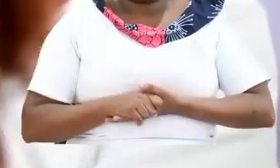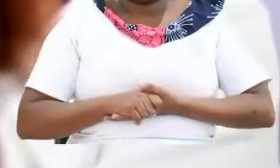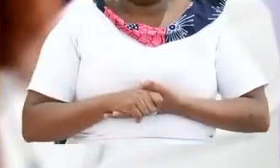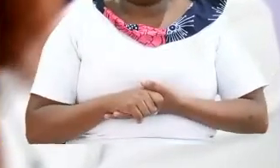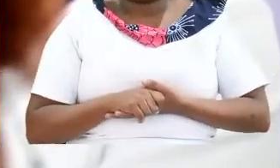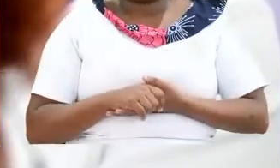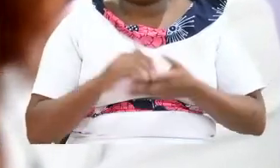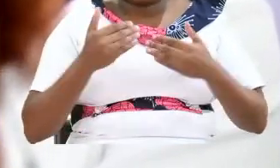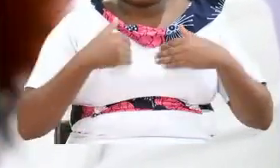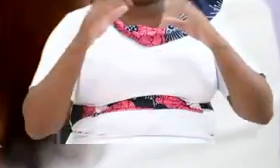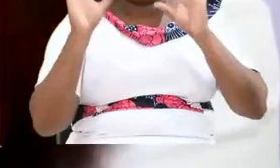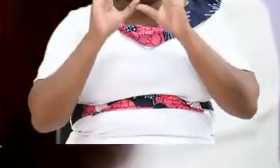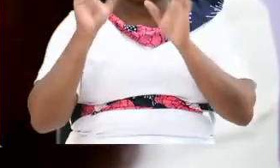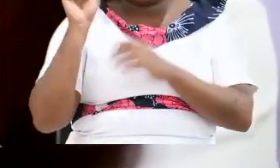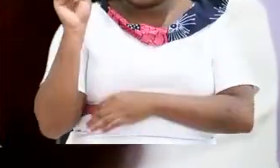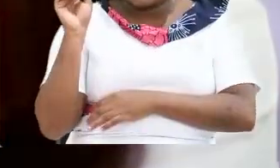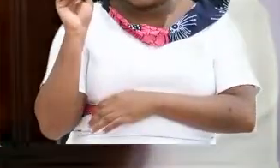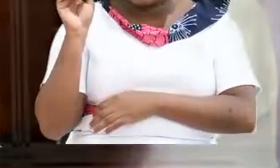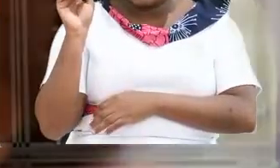Hapa tuko na card